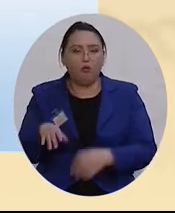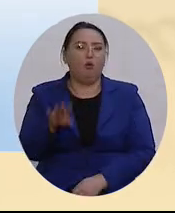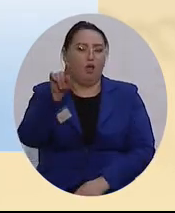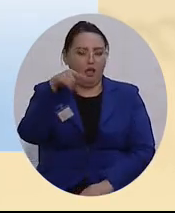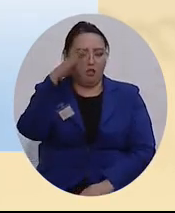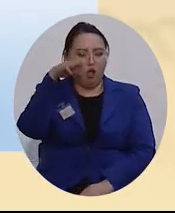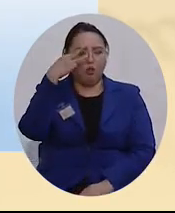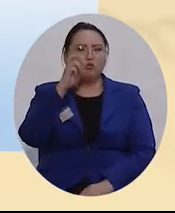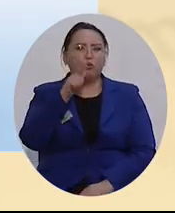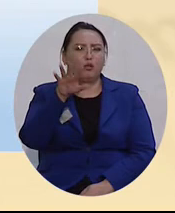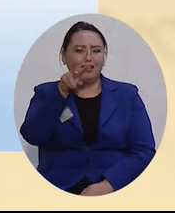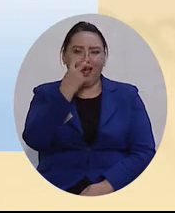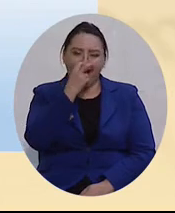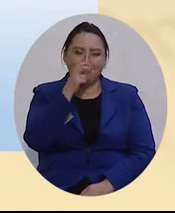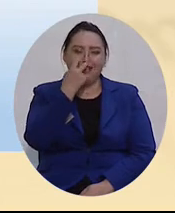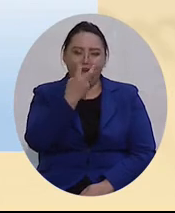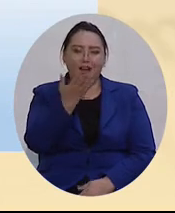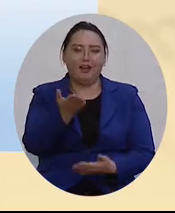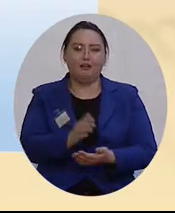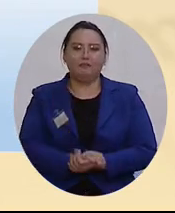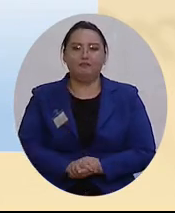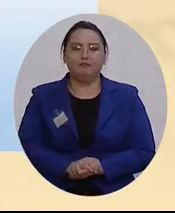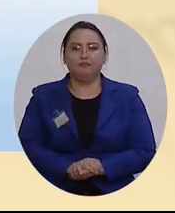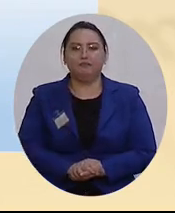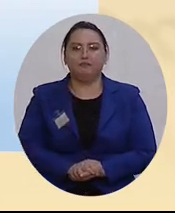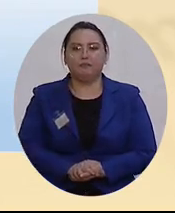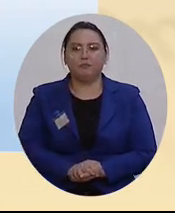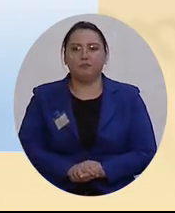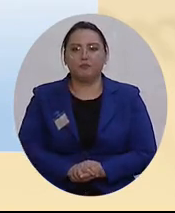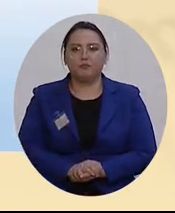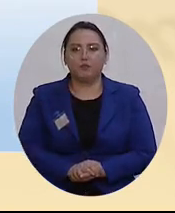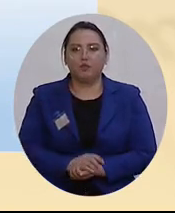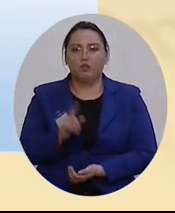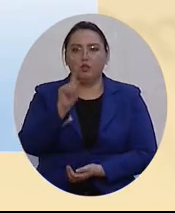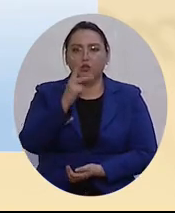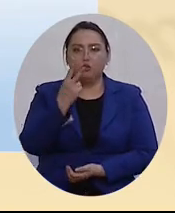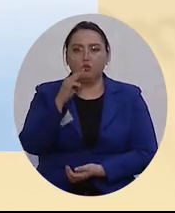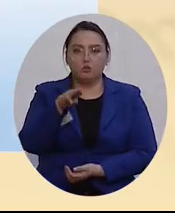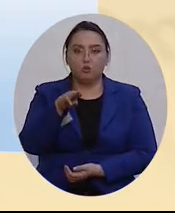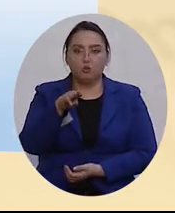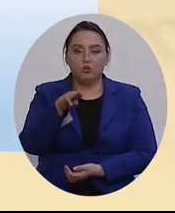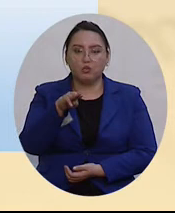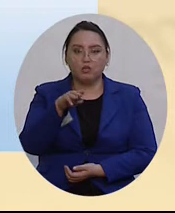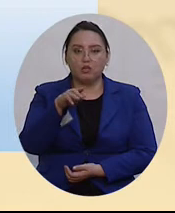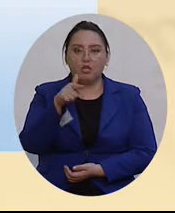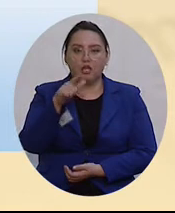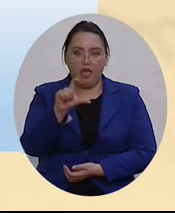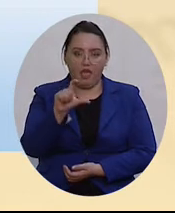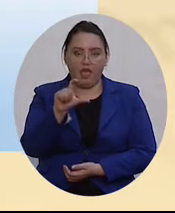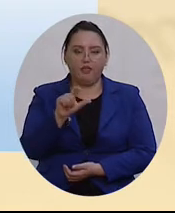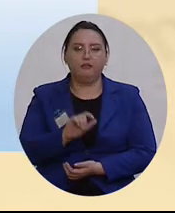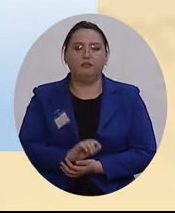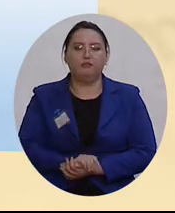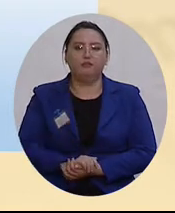аваарай. За эрдэм сурч шударгаар зүтгэж. За үгийн язгуур бол зүтг гэж ихшгэр